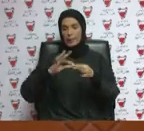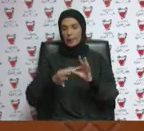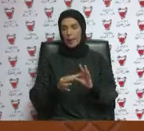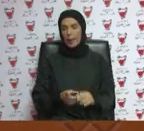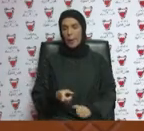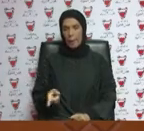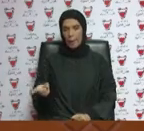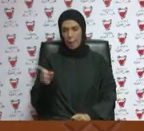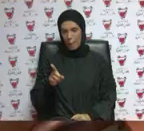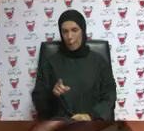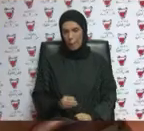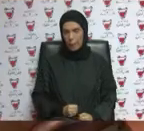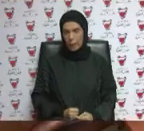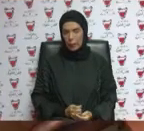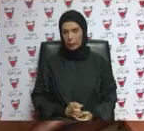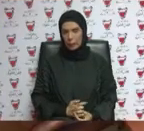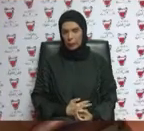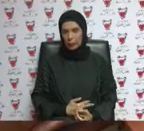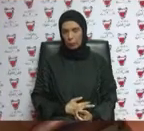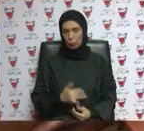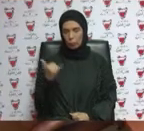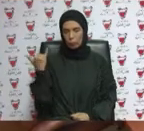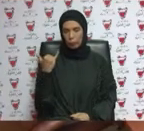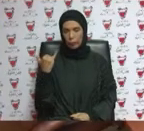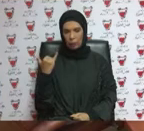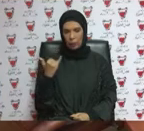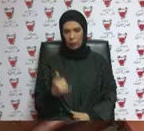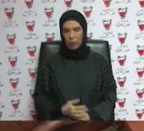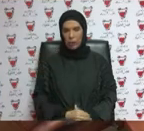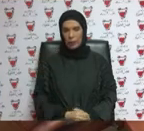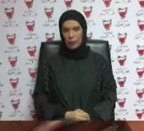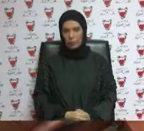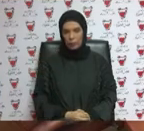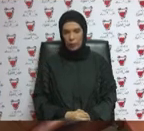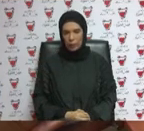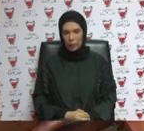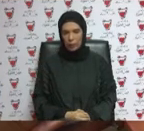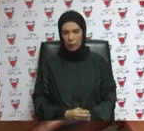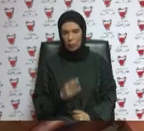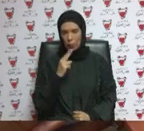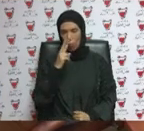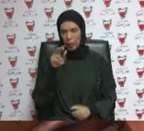ثم أمر عظيم، أمر مهم جدا جدا أريد أن ألفت